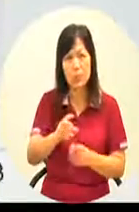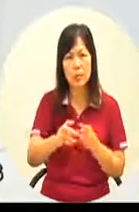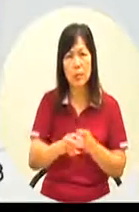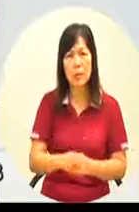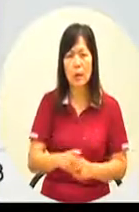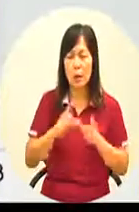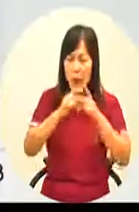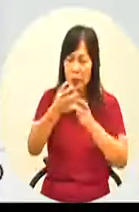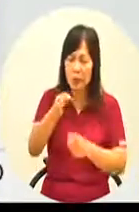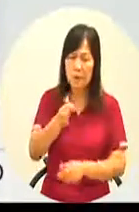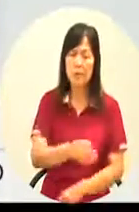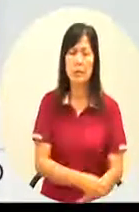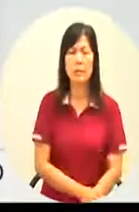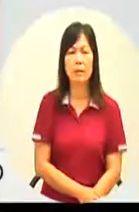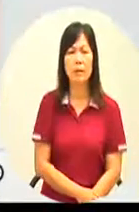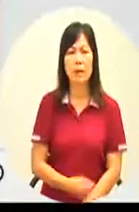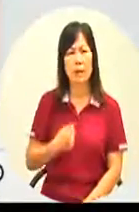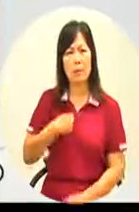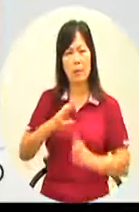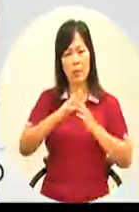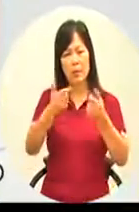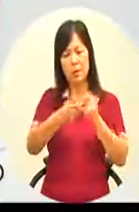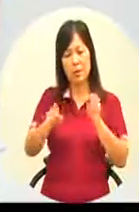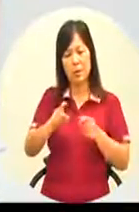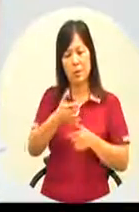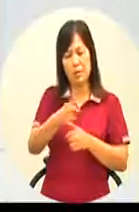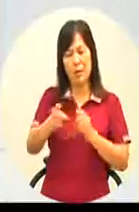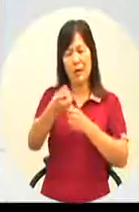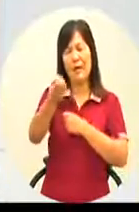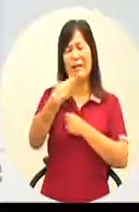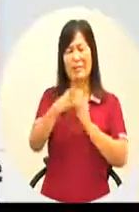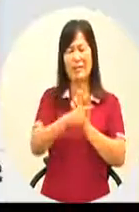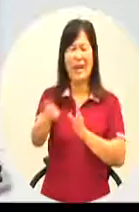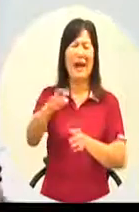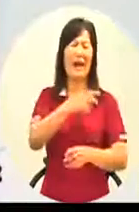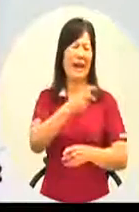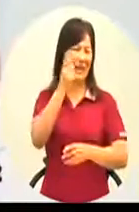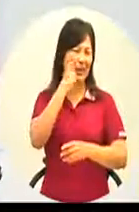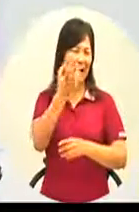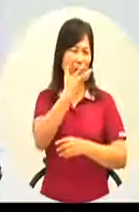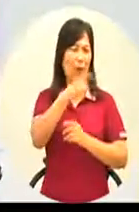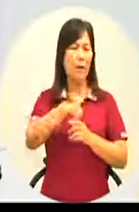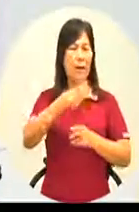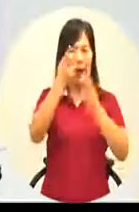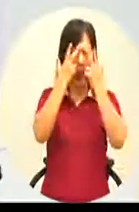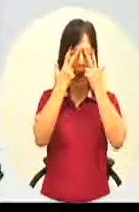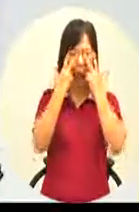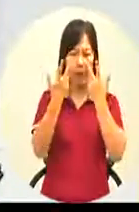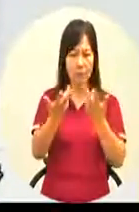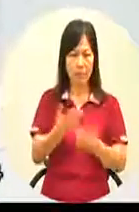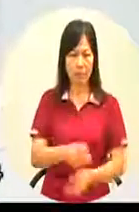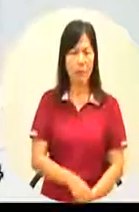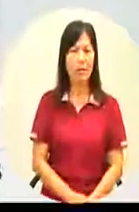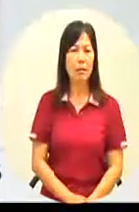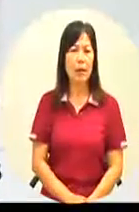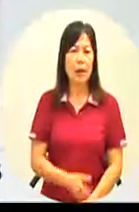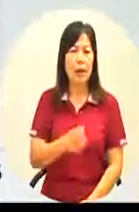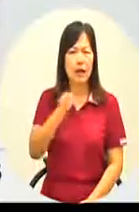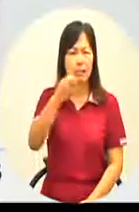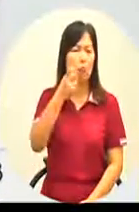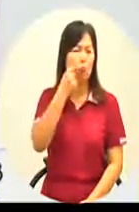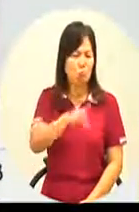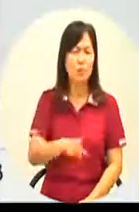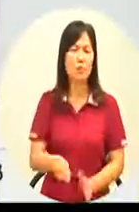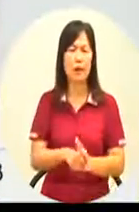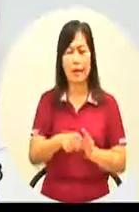回馈金。我们本会的议员跟我讲说，你要的爱钱而已，爱钱而已，我不爱钱，希望